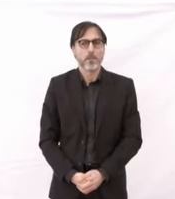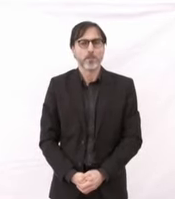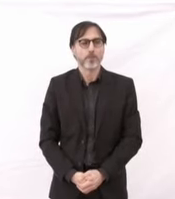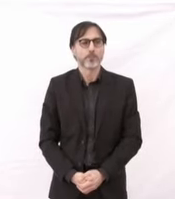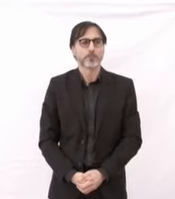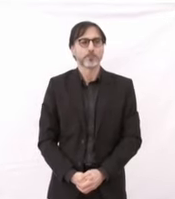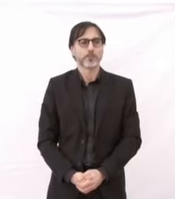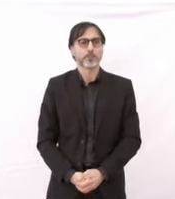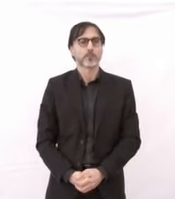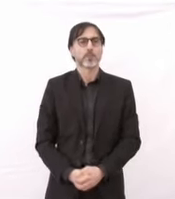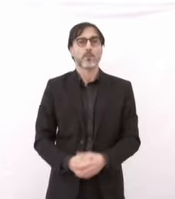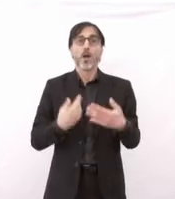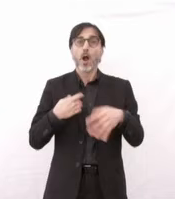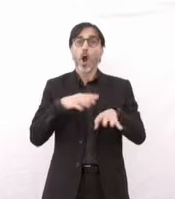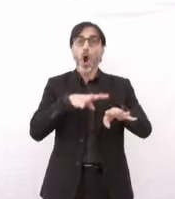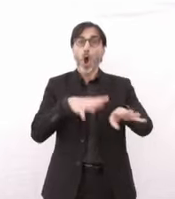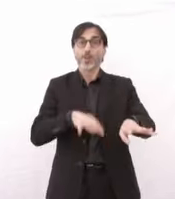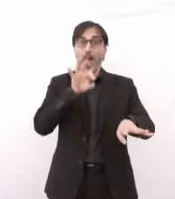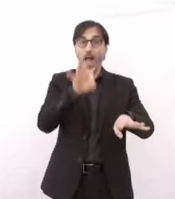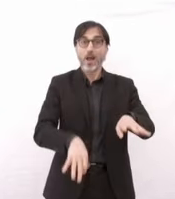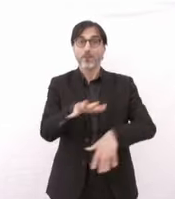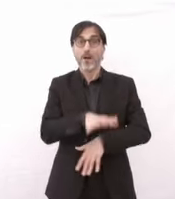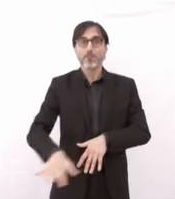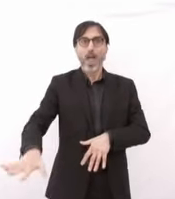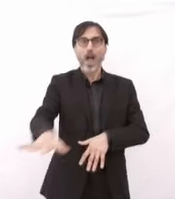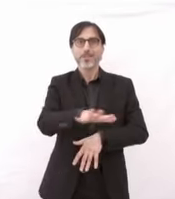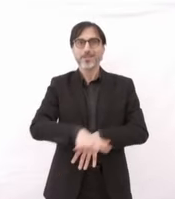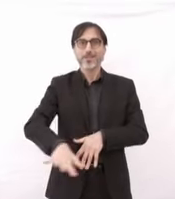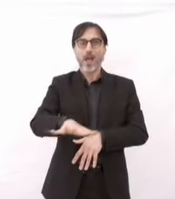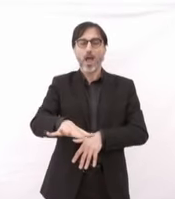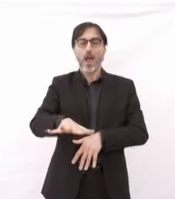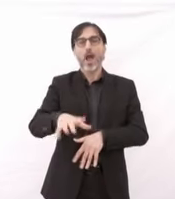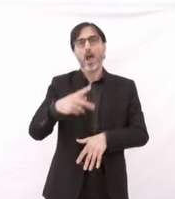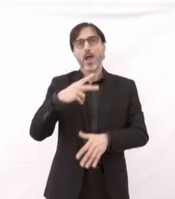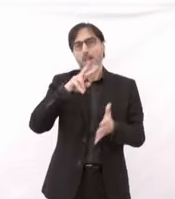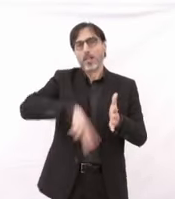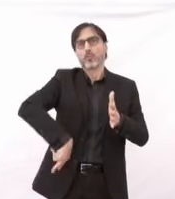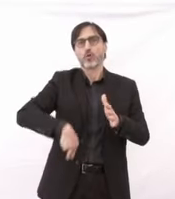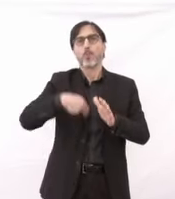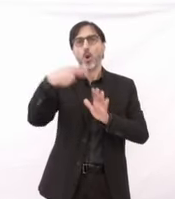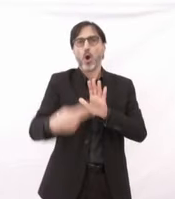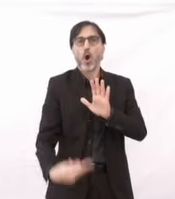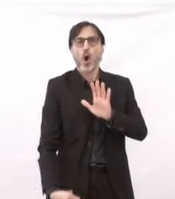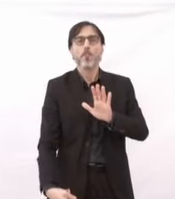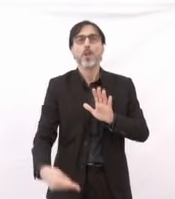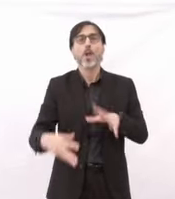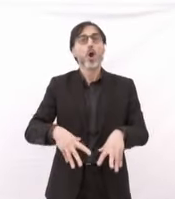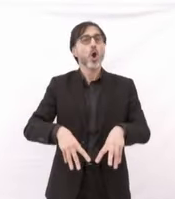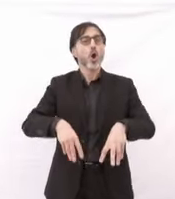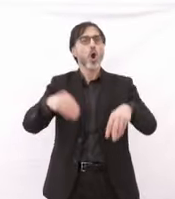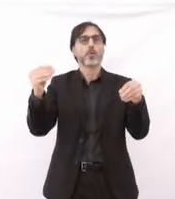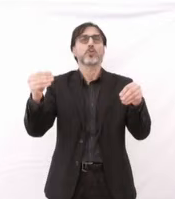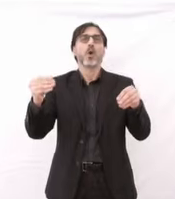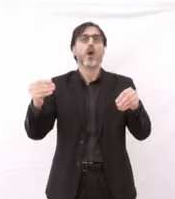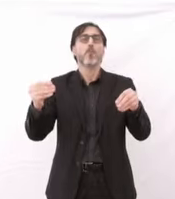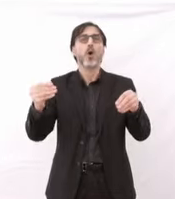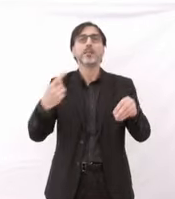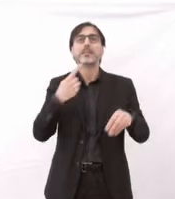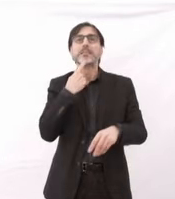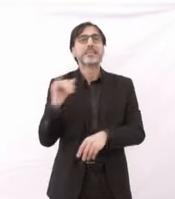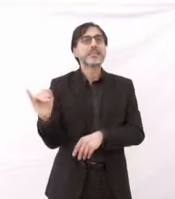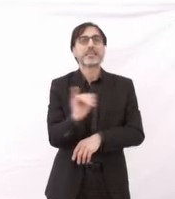E quindi mentre il corteo entra in piazza e tra poco leggeremo l'elenco dei nomi, cominciamo a raccontare chi